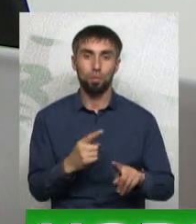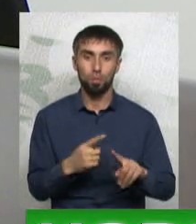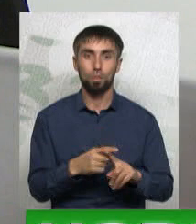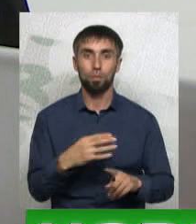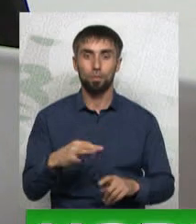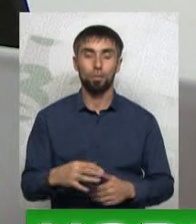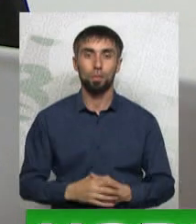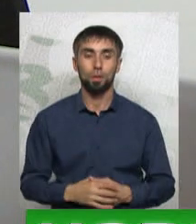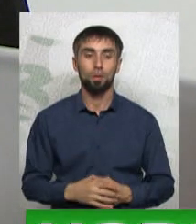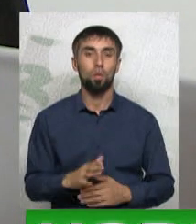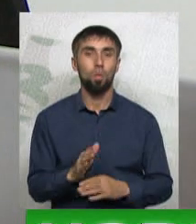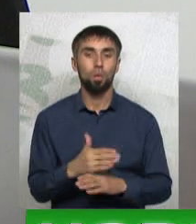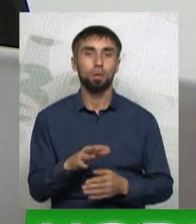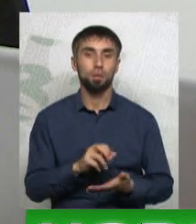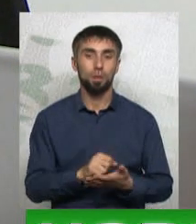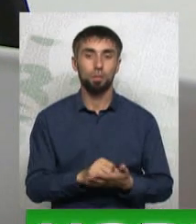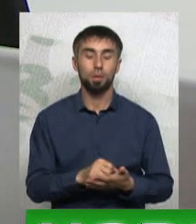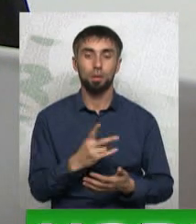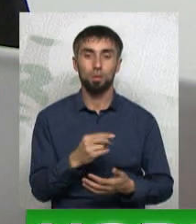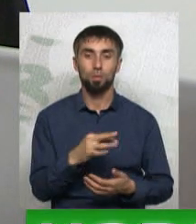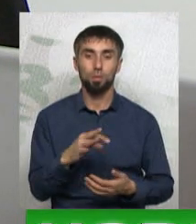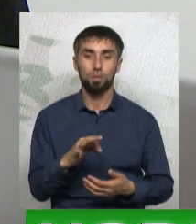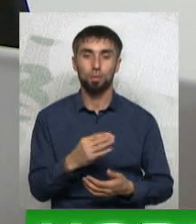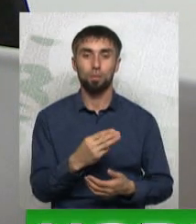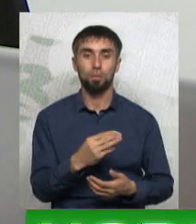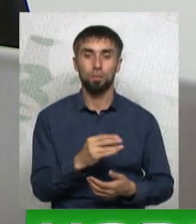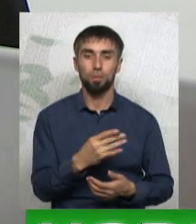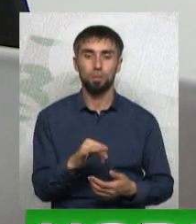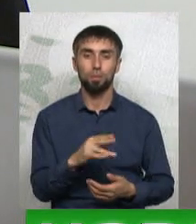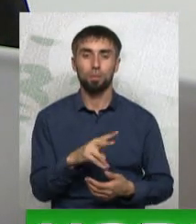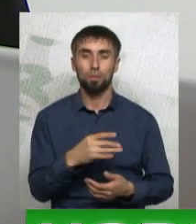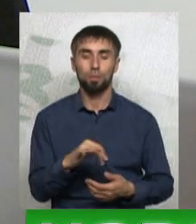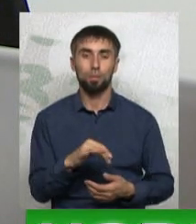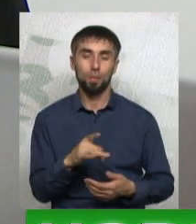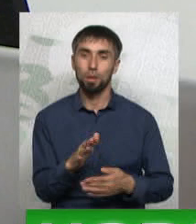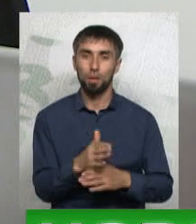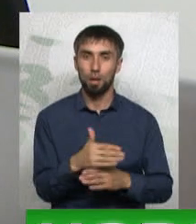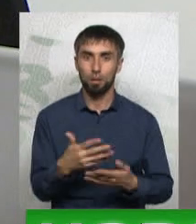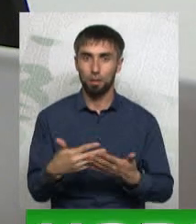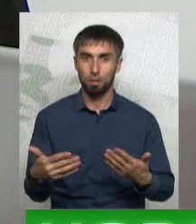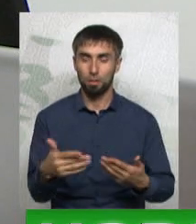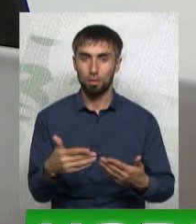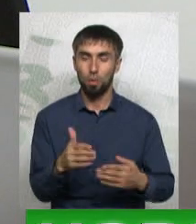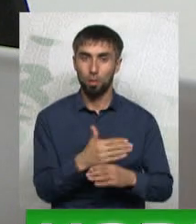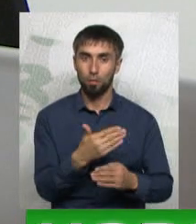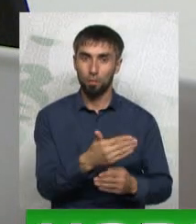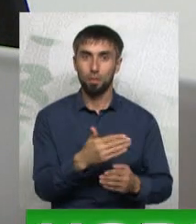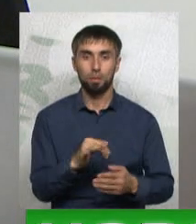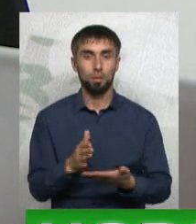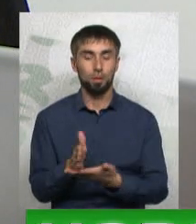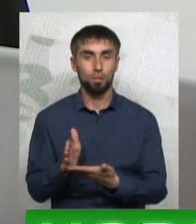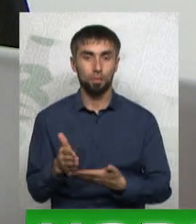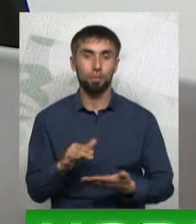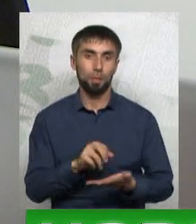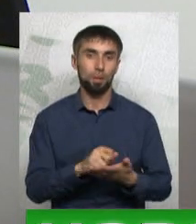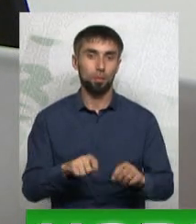что отделение занимается непосредственно ишемической болезнью, клапанной патологией, это разные отделения, вот,